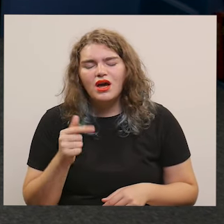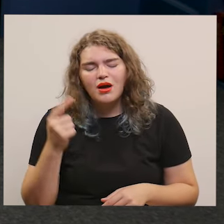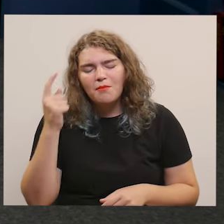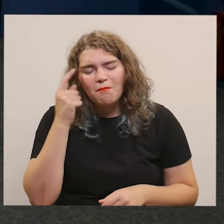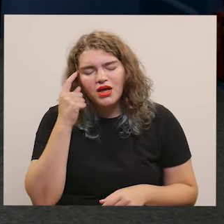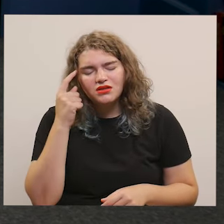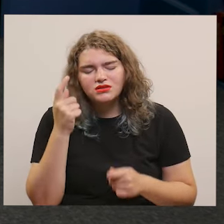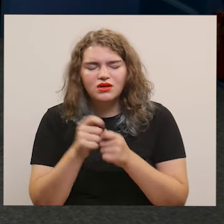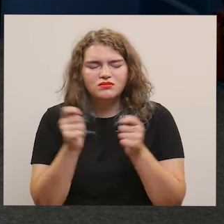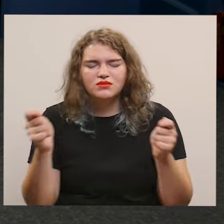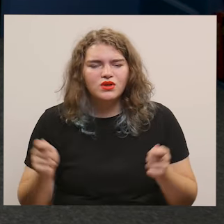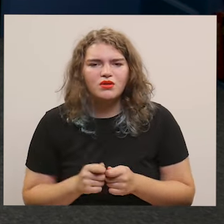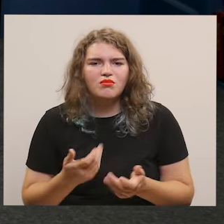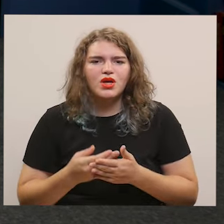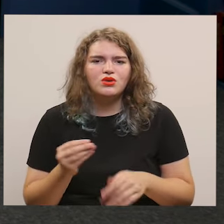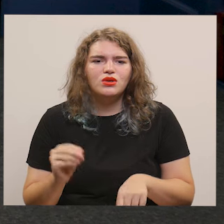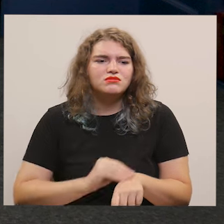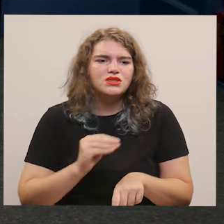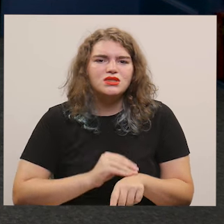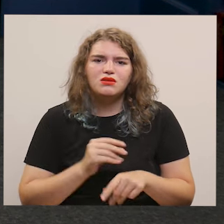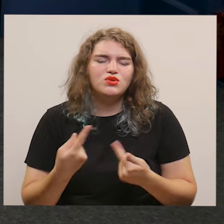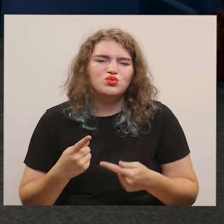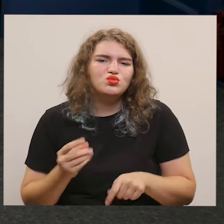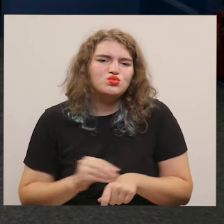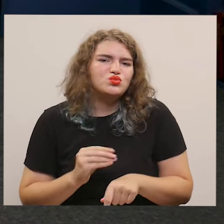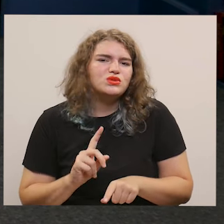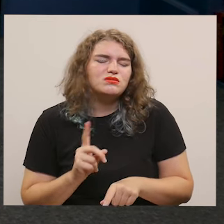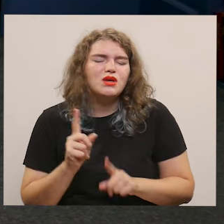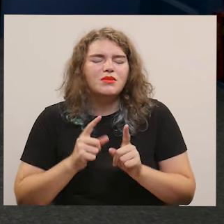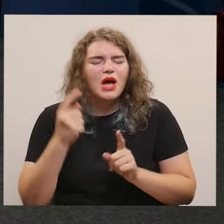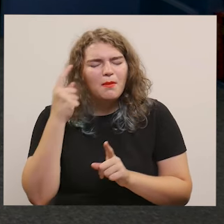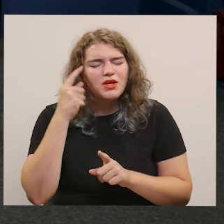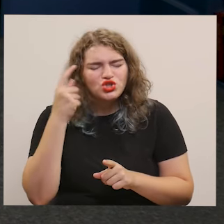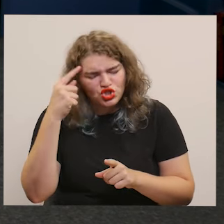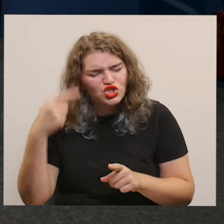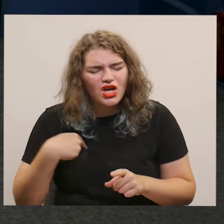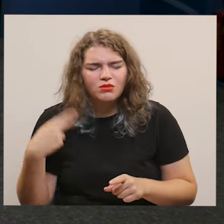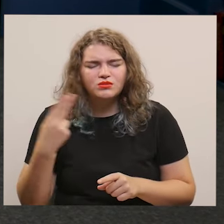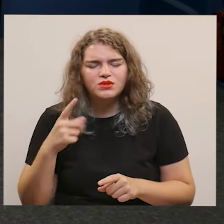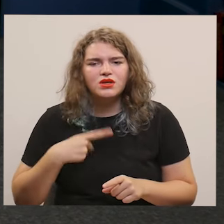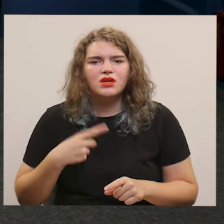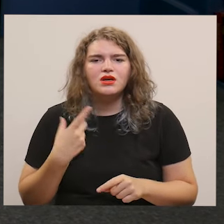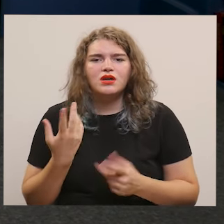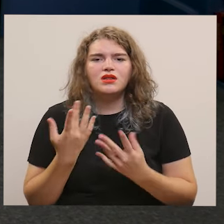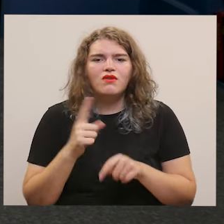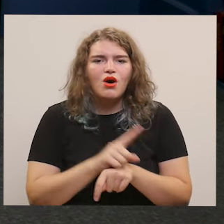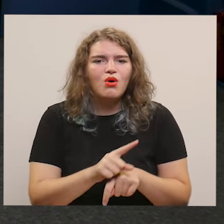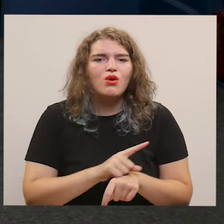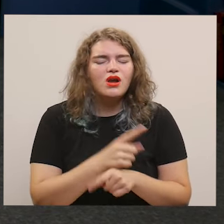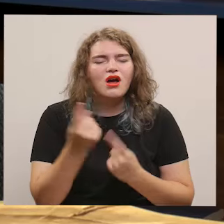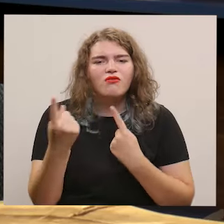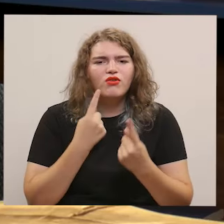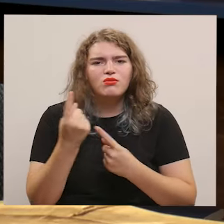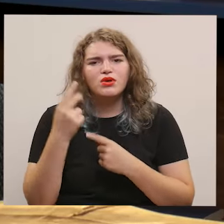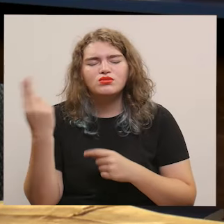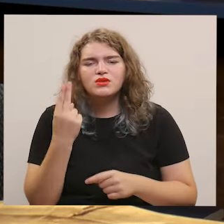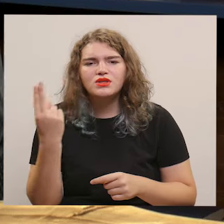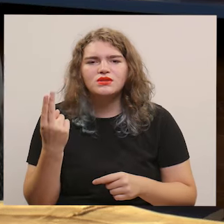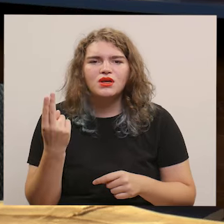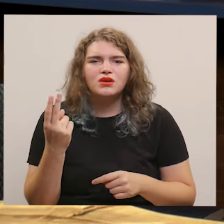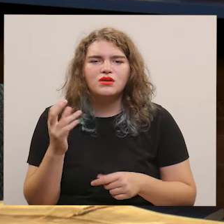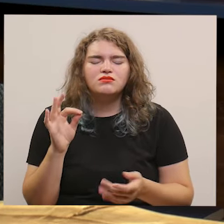mentală, absolut intelectuală, pentru că nu rațională, nu simțeam emoțional atunci. Dar au fost câteva ore în care am stat de vorbă cu Dumnezeu și